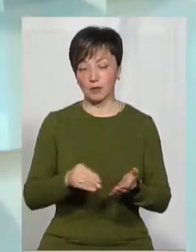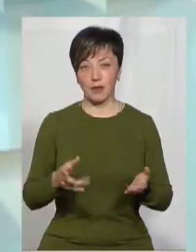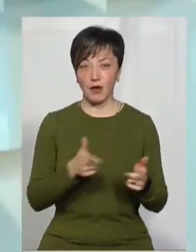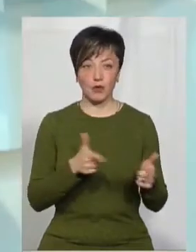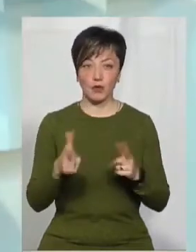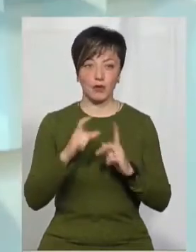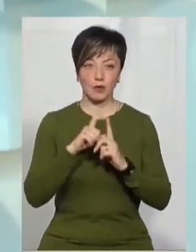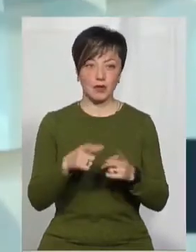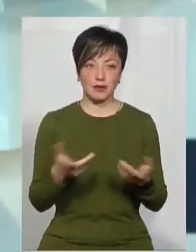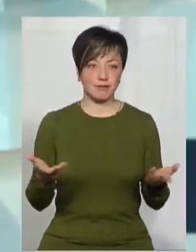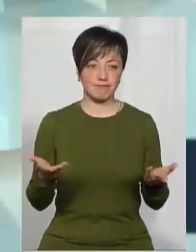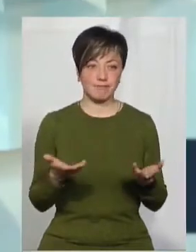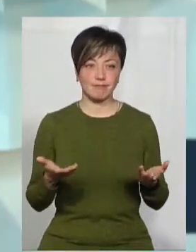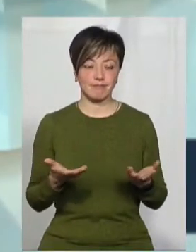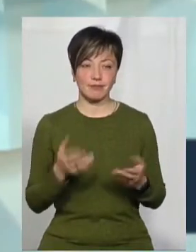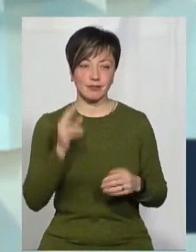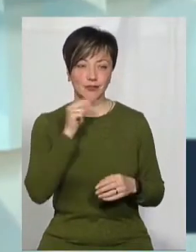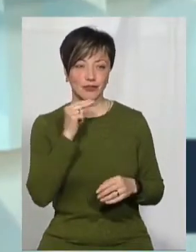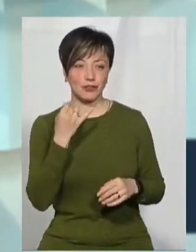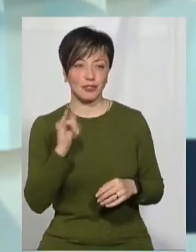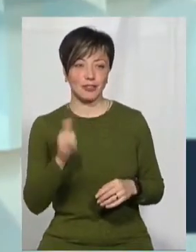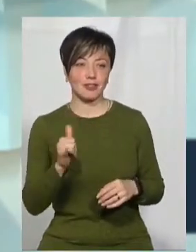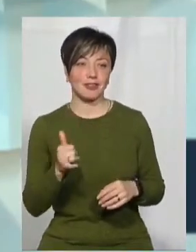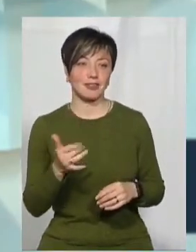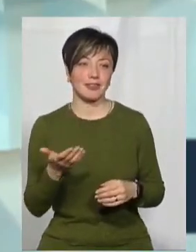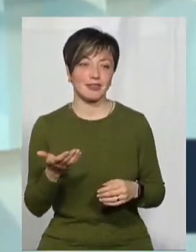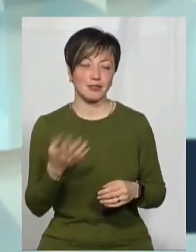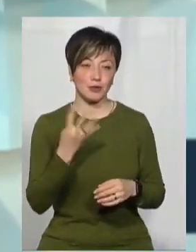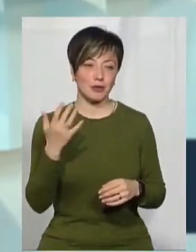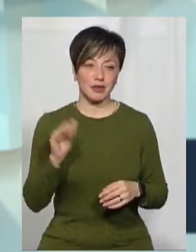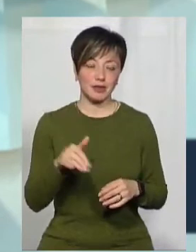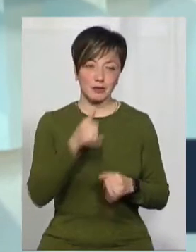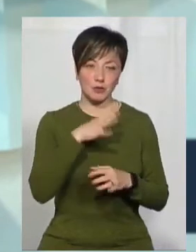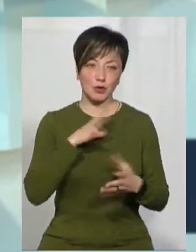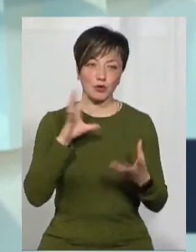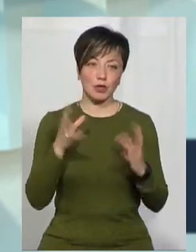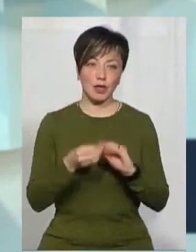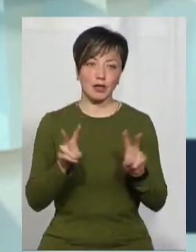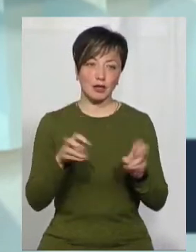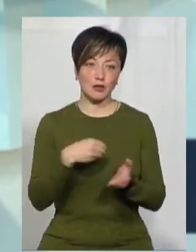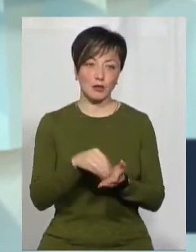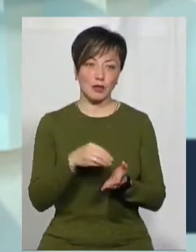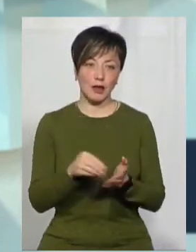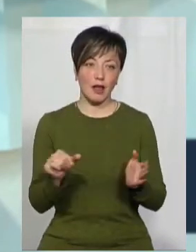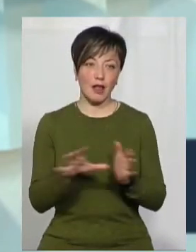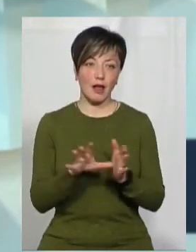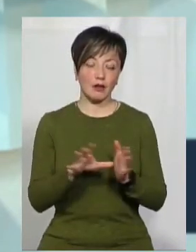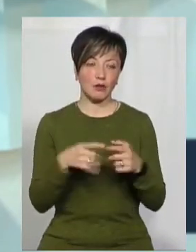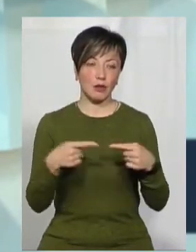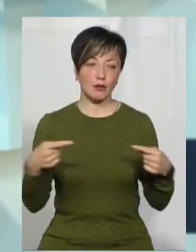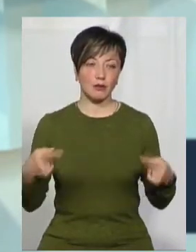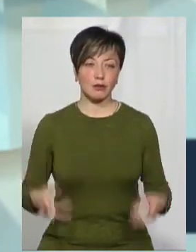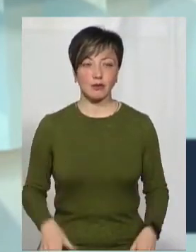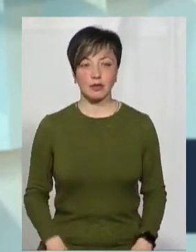не готовий вам відповісти, якби, ну, чайник на 45 тисяч теж не, точно не може бути. Можливо, це узагальна назва закупівлі якісь електро, скажімо